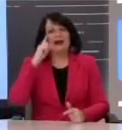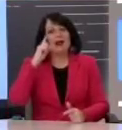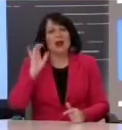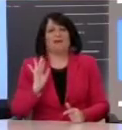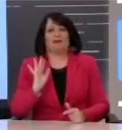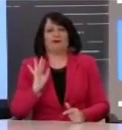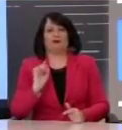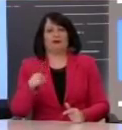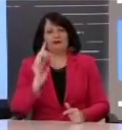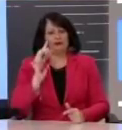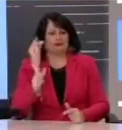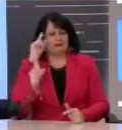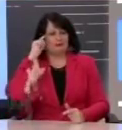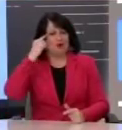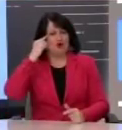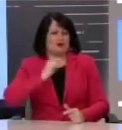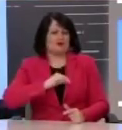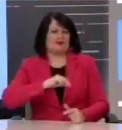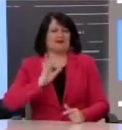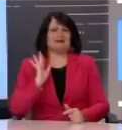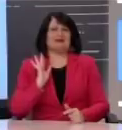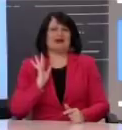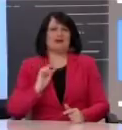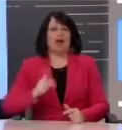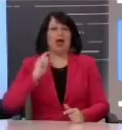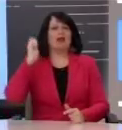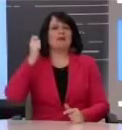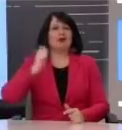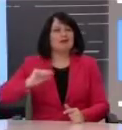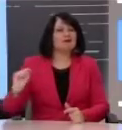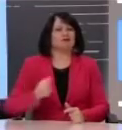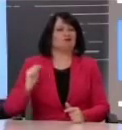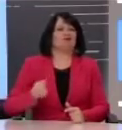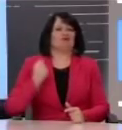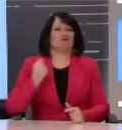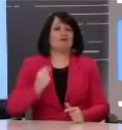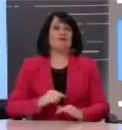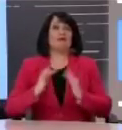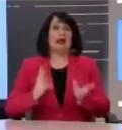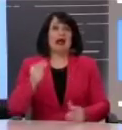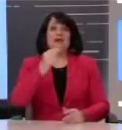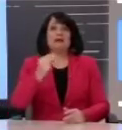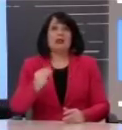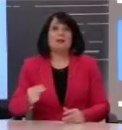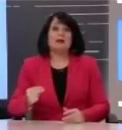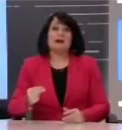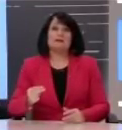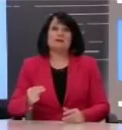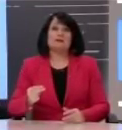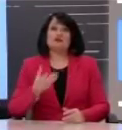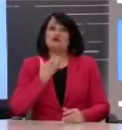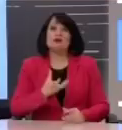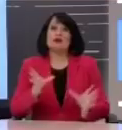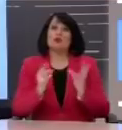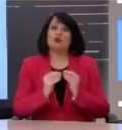αυτό εξυπηρετεί κάποιους συγκεκριμένους αντιπολιτευτικούς σκοπούς. Όμως τα θέματα αυτά, τα θέματα που